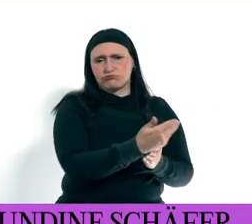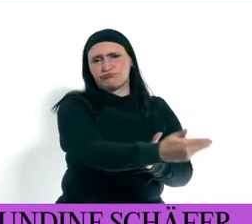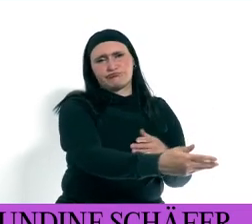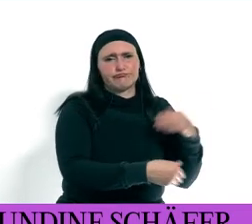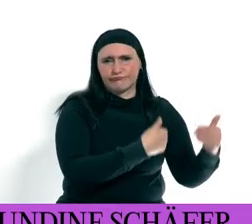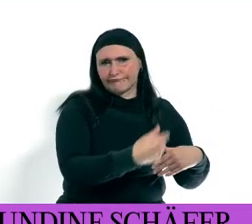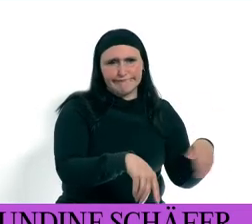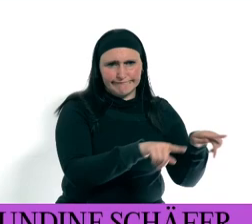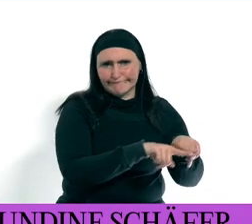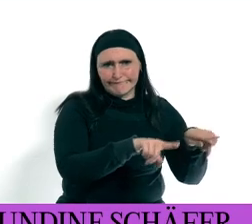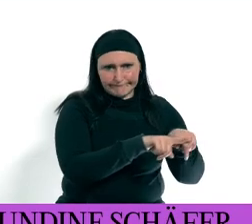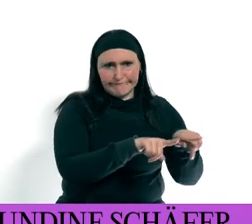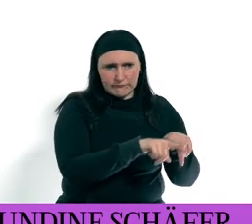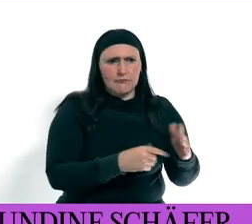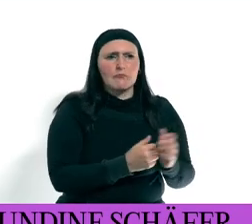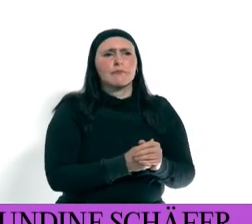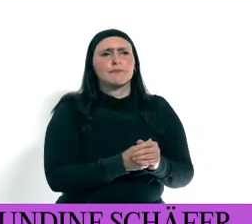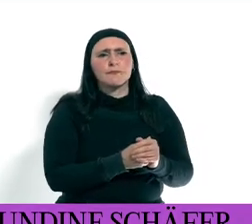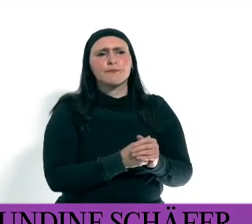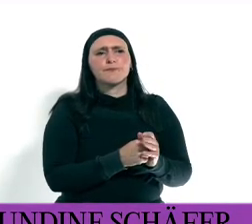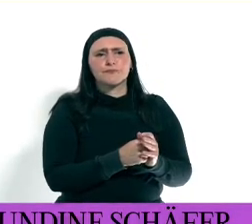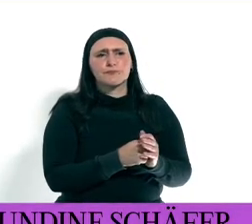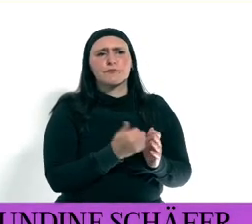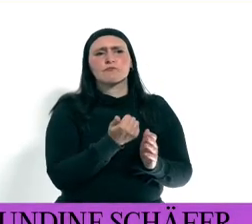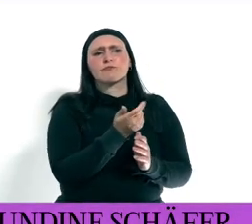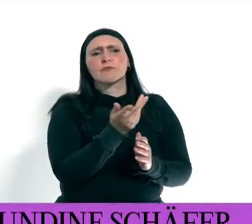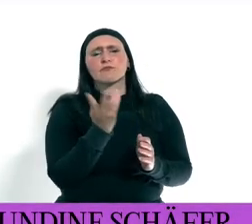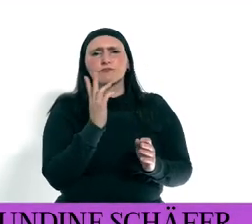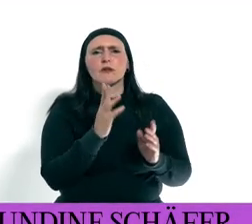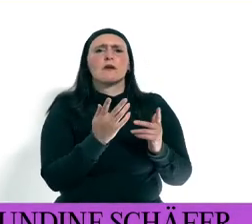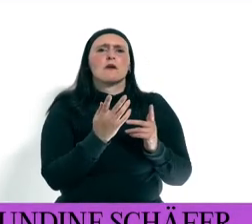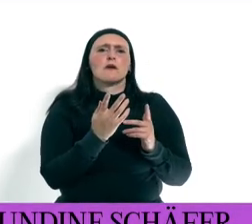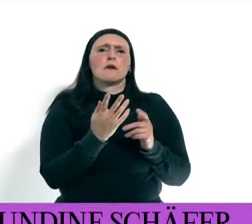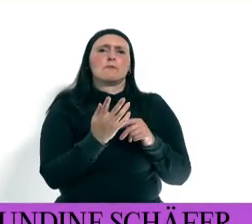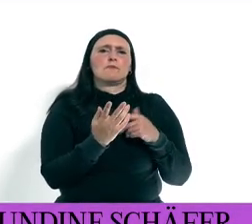Und jenseits dessen wollten wir etwas entwickeln. Nur wenige von uns